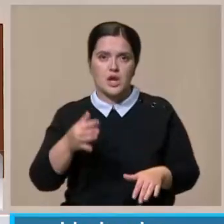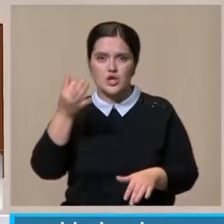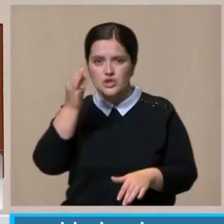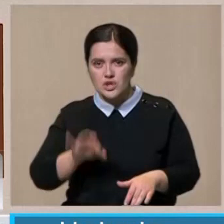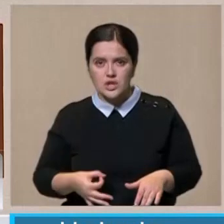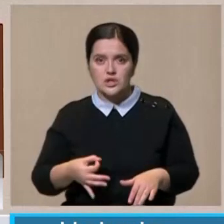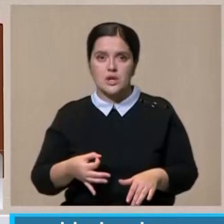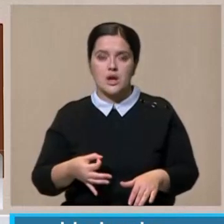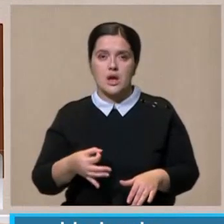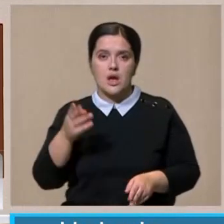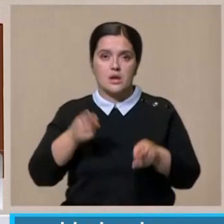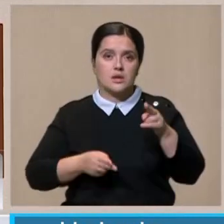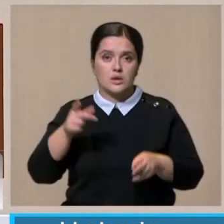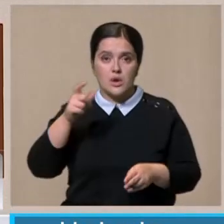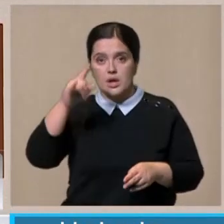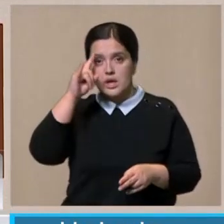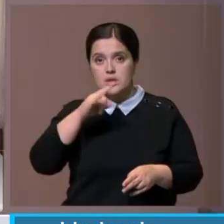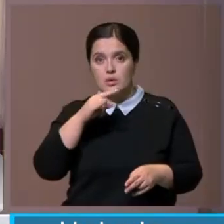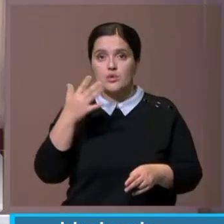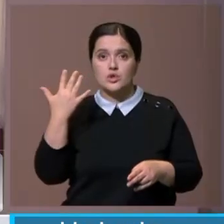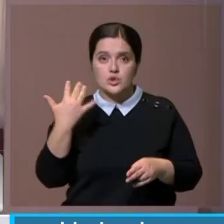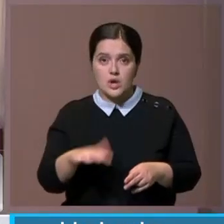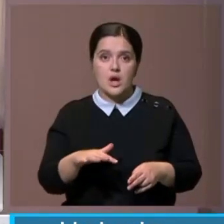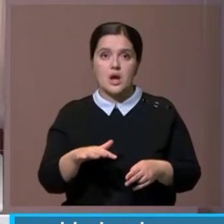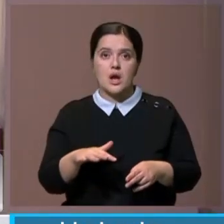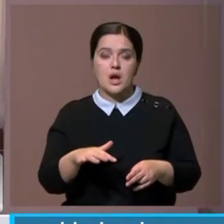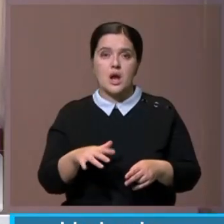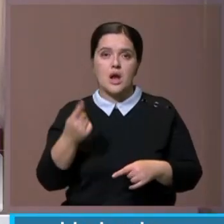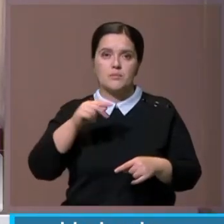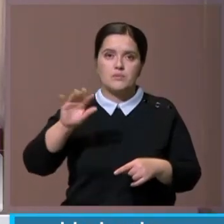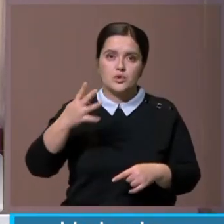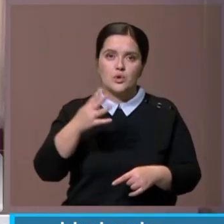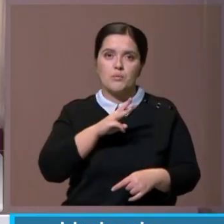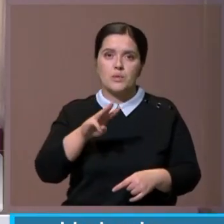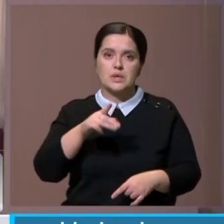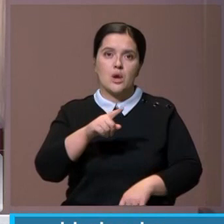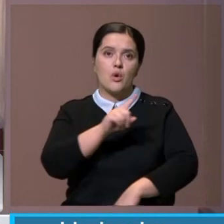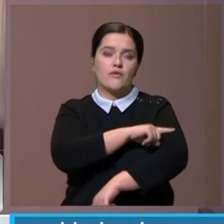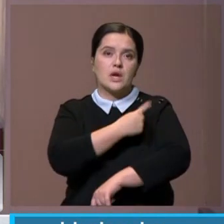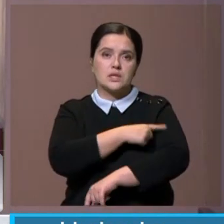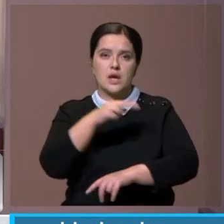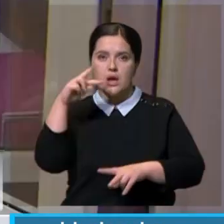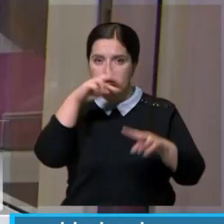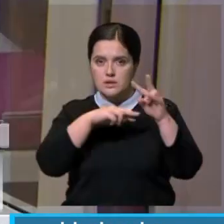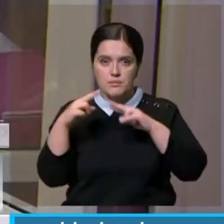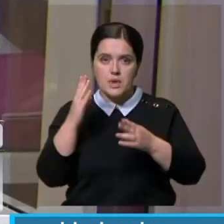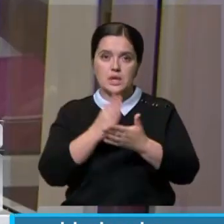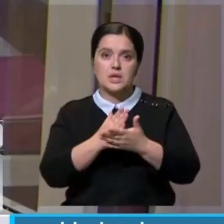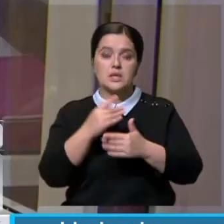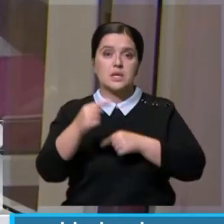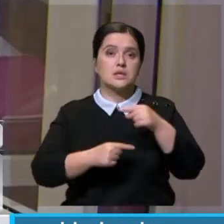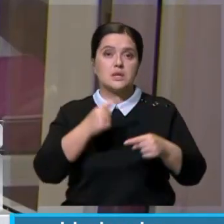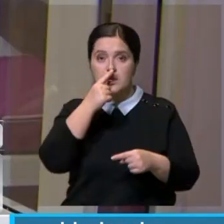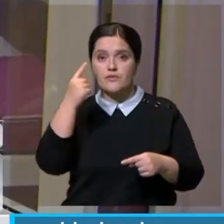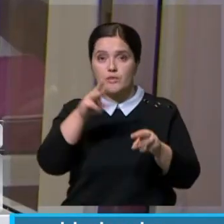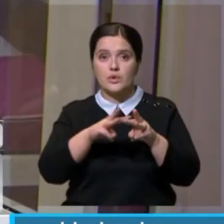дел. Чаще всего судят хирургов. Казахстанцы уже отсудили 40 миллионов тенге у врачей, совершивших профессиональные профессиональной ошибки. Кроме